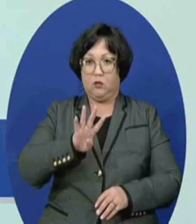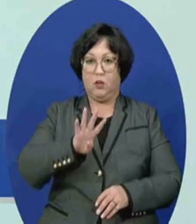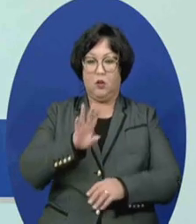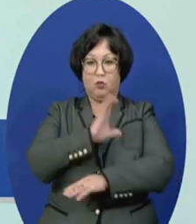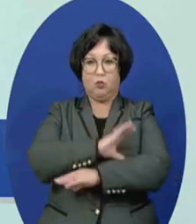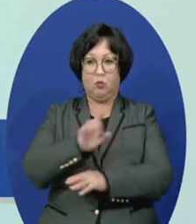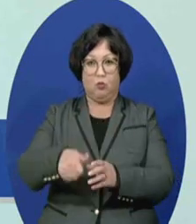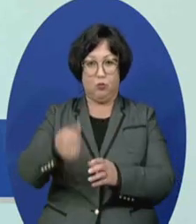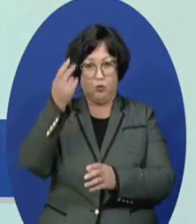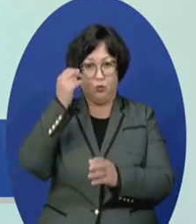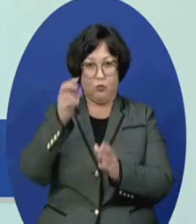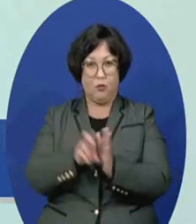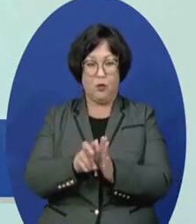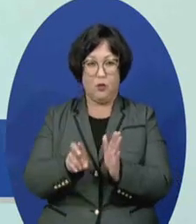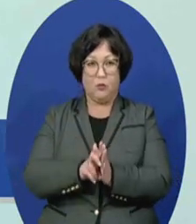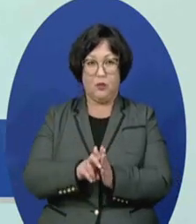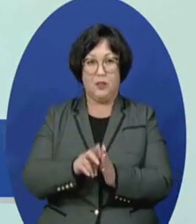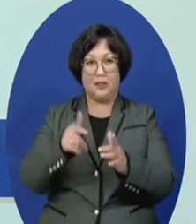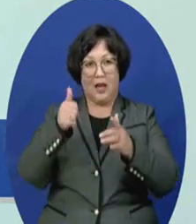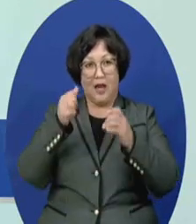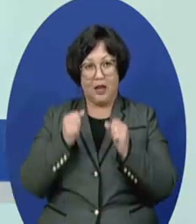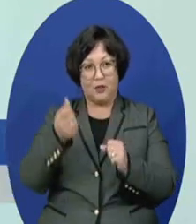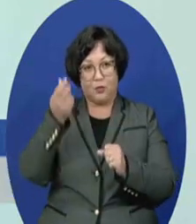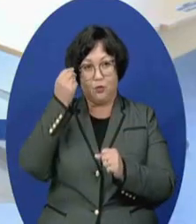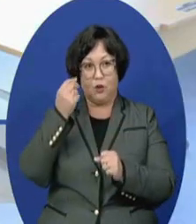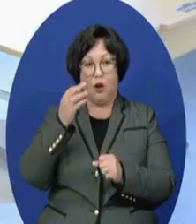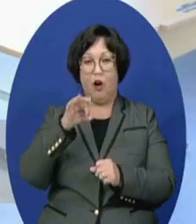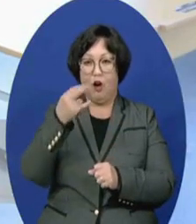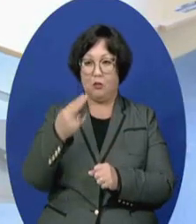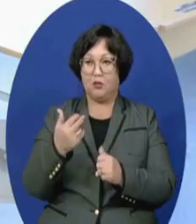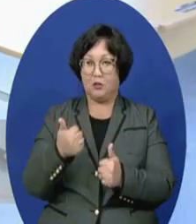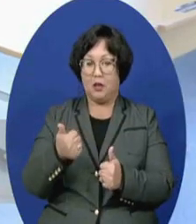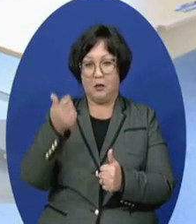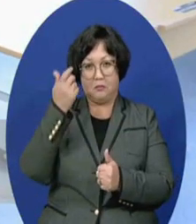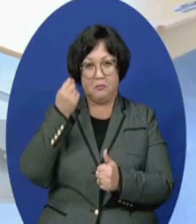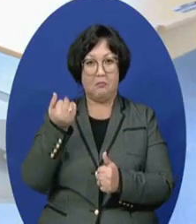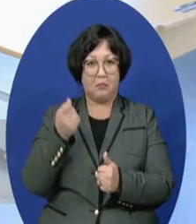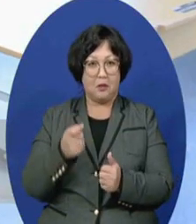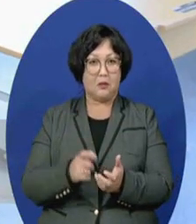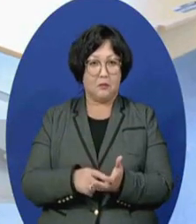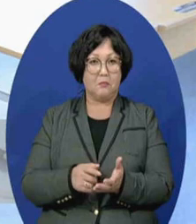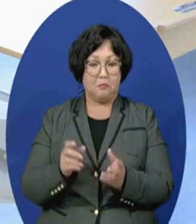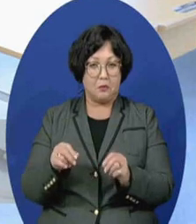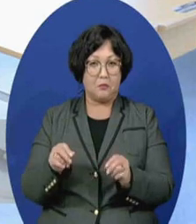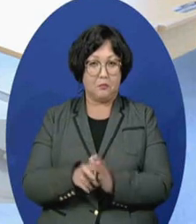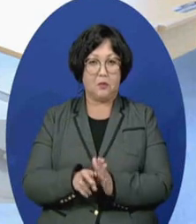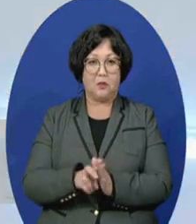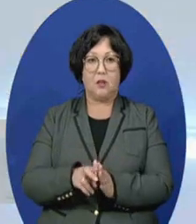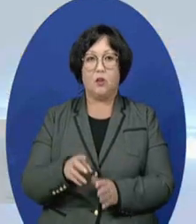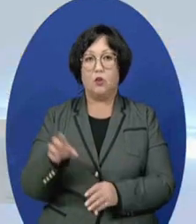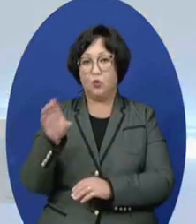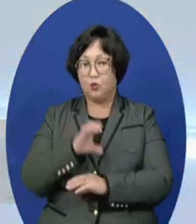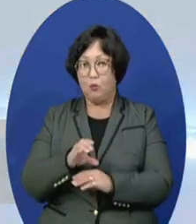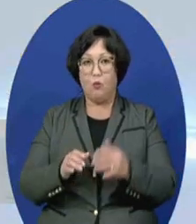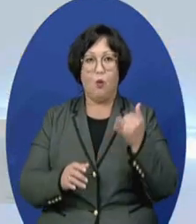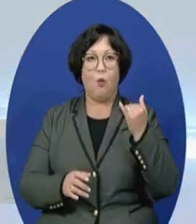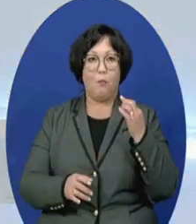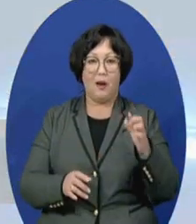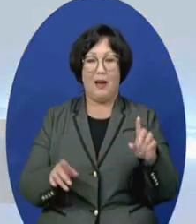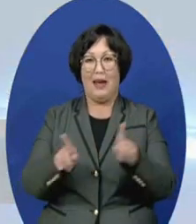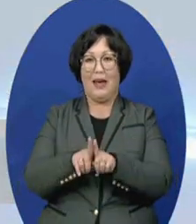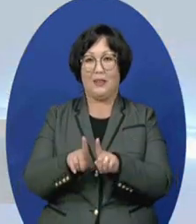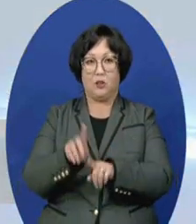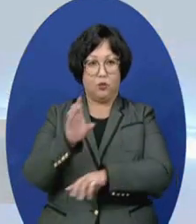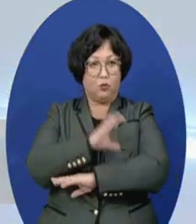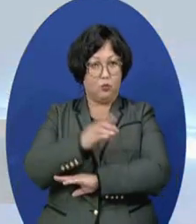сураад хичээл намдаа самтай сурвалд тэгээд онц хөвгөл болох бах та. Сумын сурагчид Улаанбаатар хотын сурагчидтай ижил сургалтын